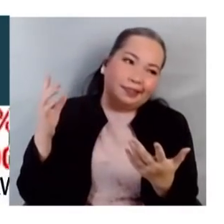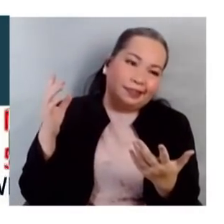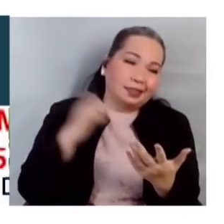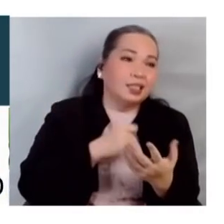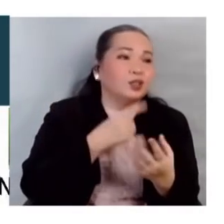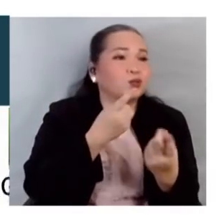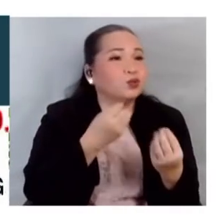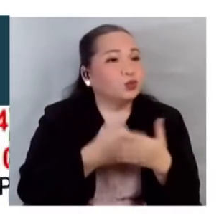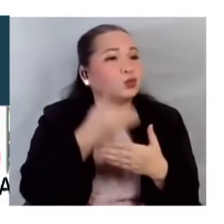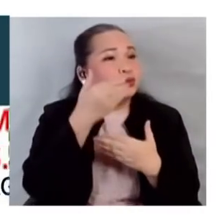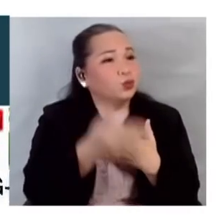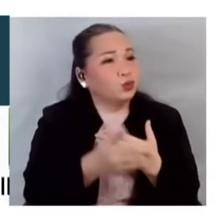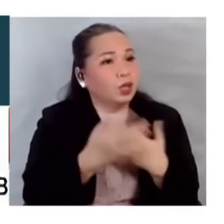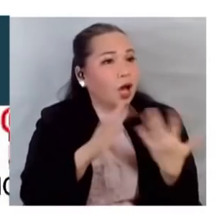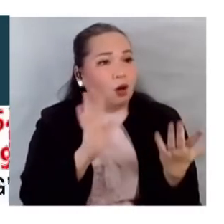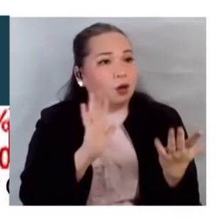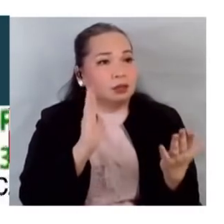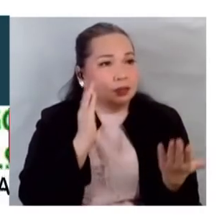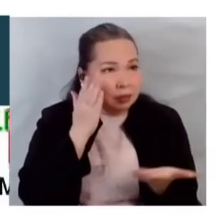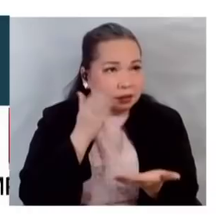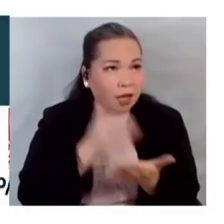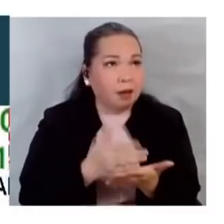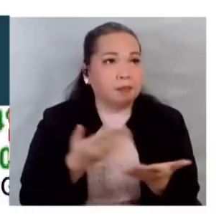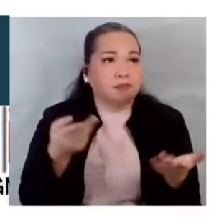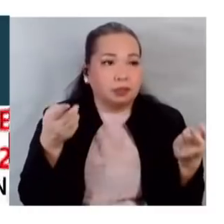from happening ever again?